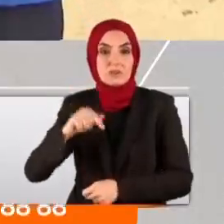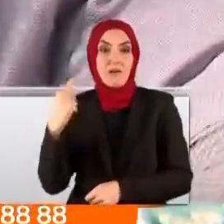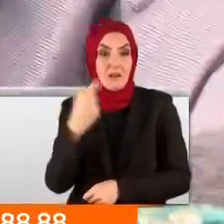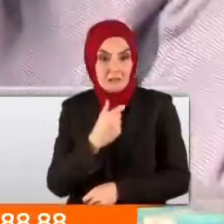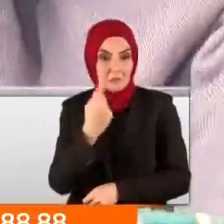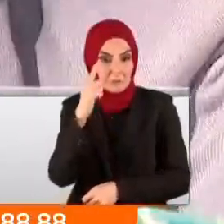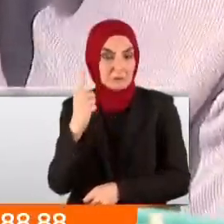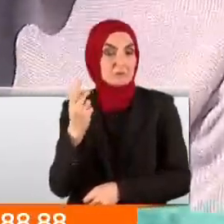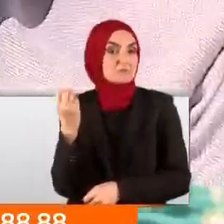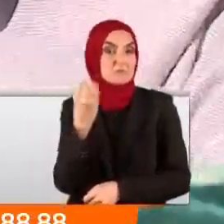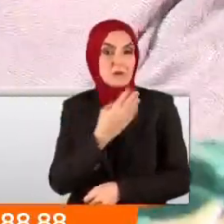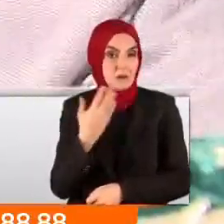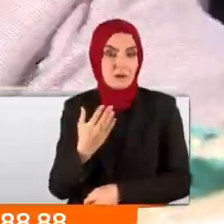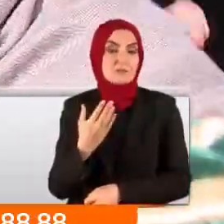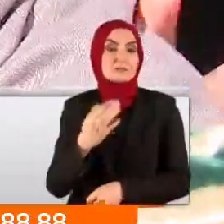arıyor.